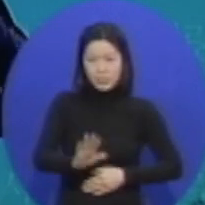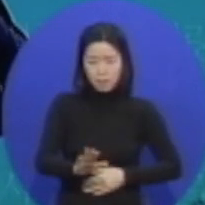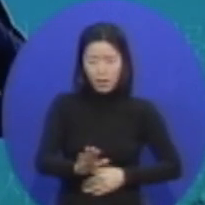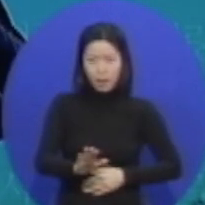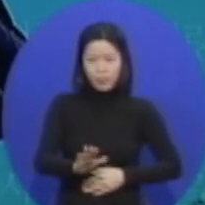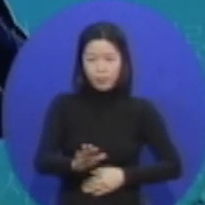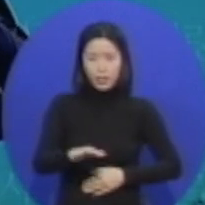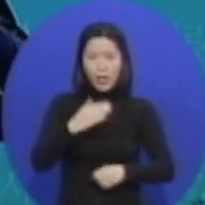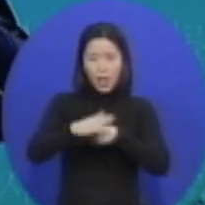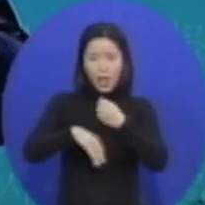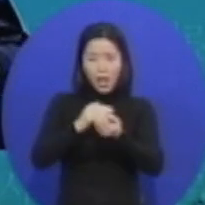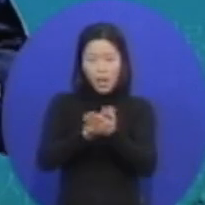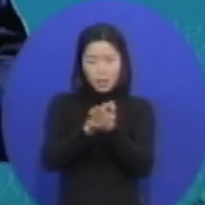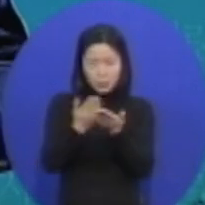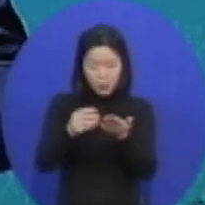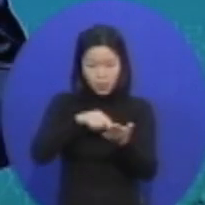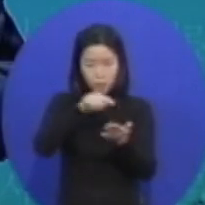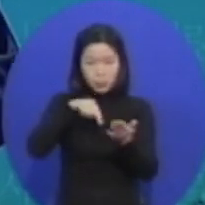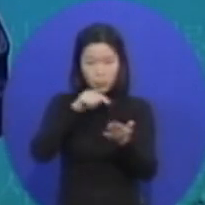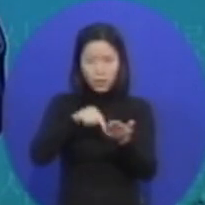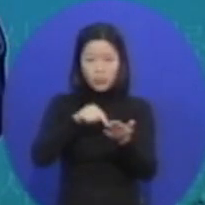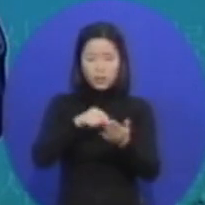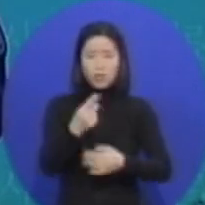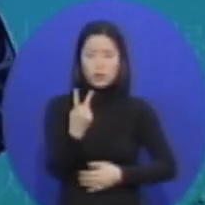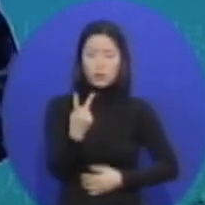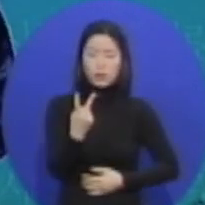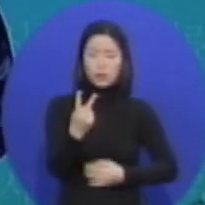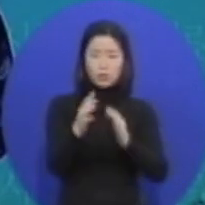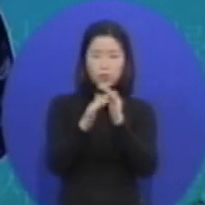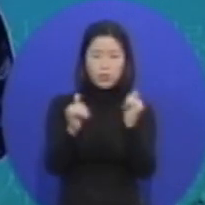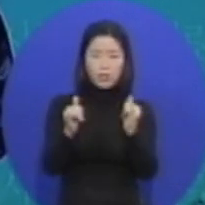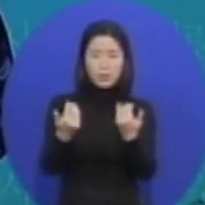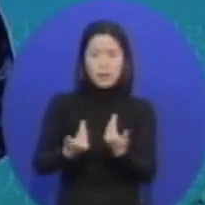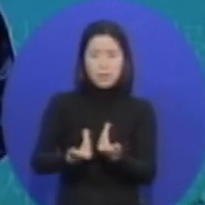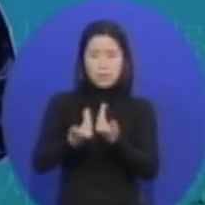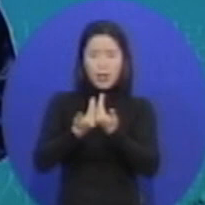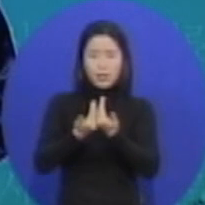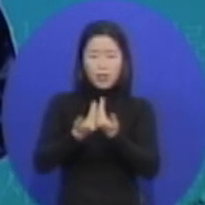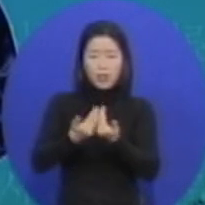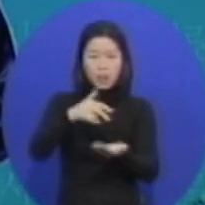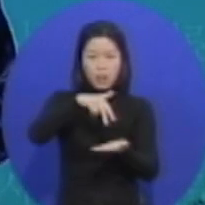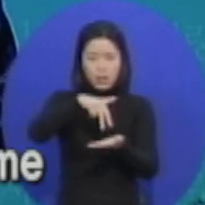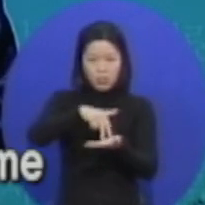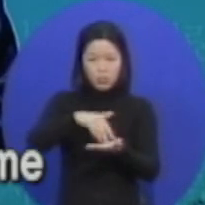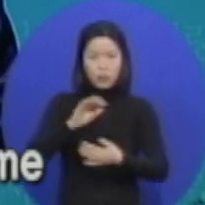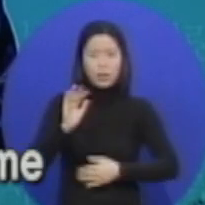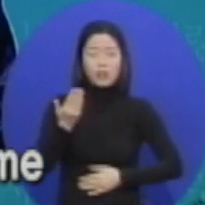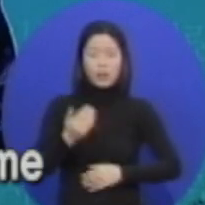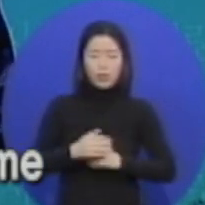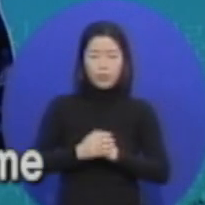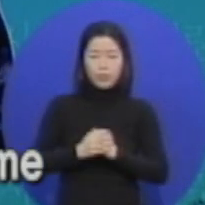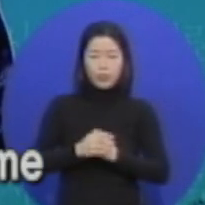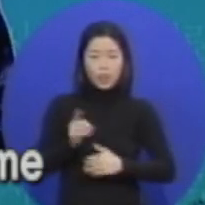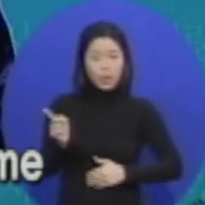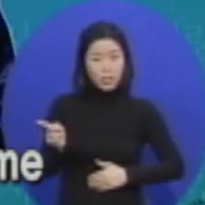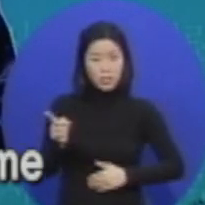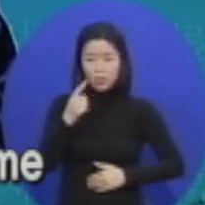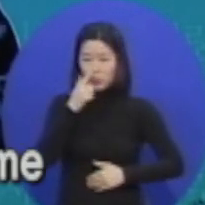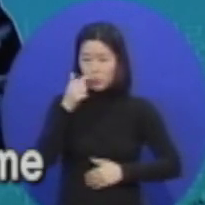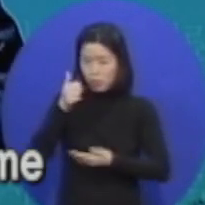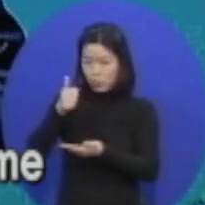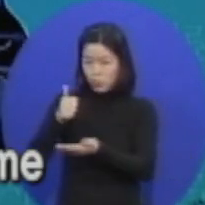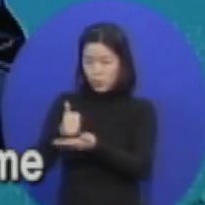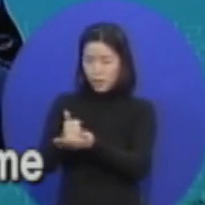이 두 사람이 완전히 전혀 반대 입장에 서 있게 됩니다 이 죄많은 여인 마리아